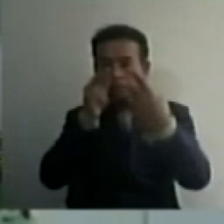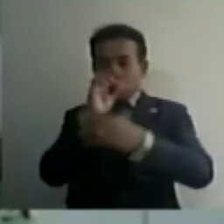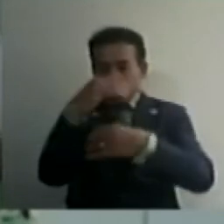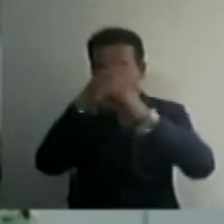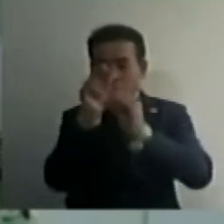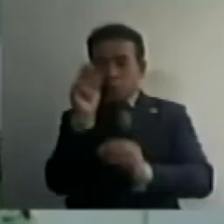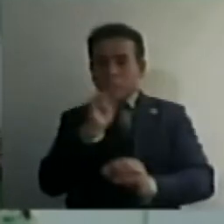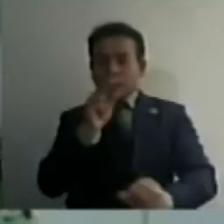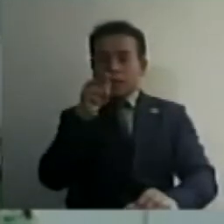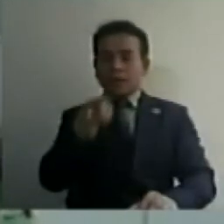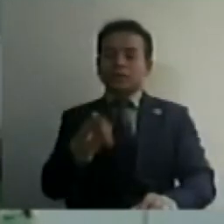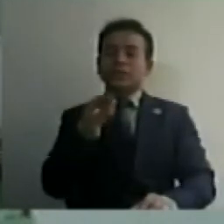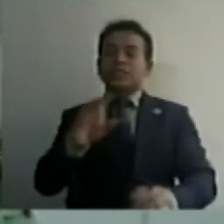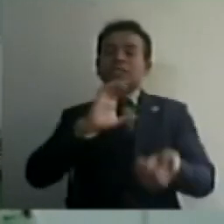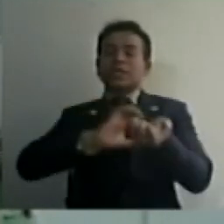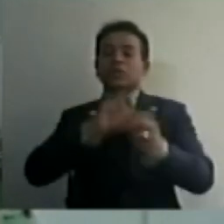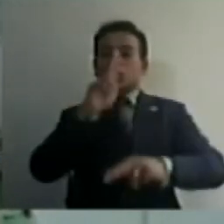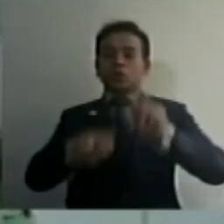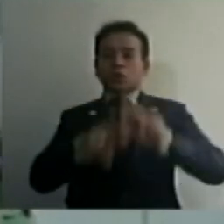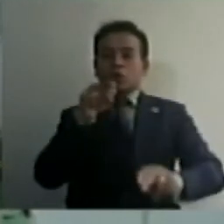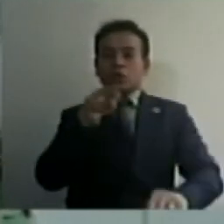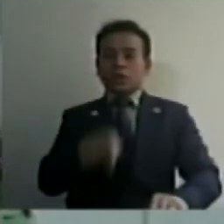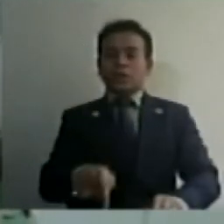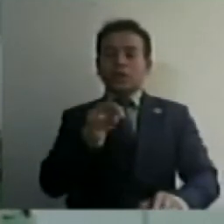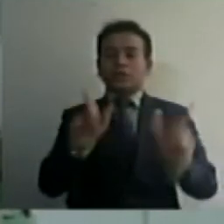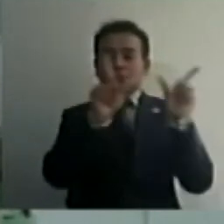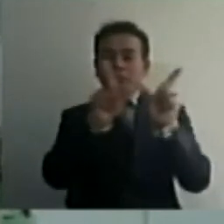ডাউনলোড করা যাবে। এছাড়াও